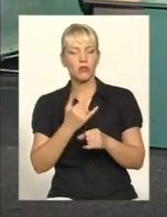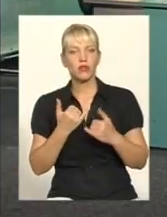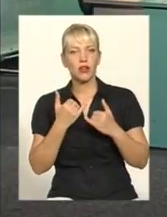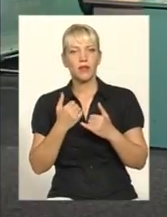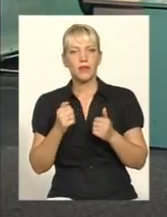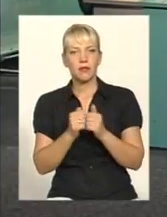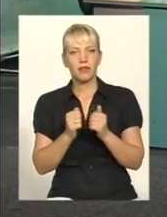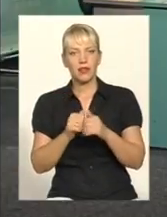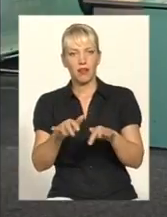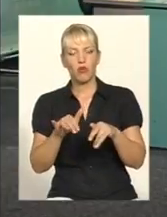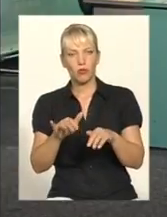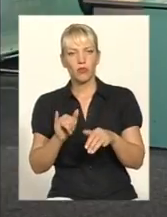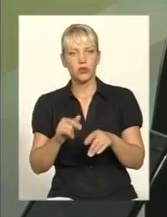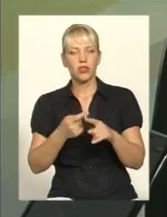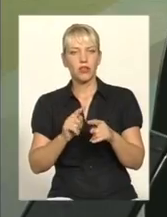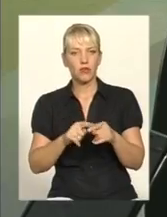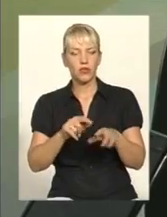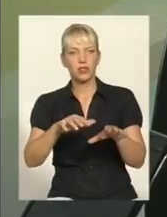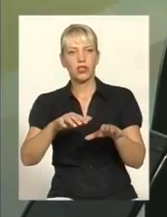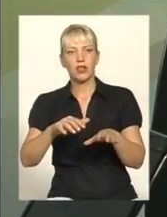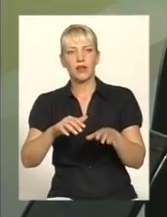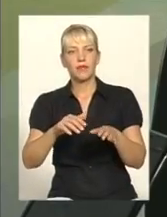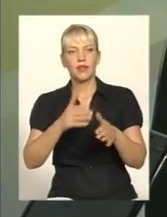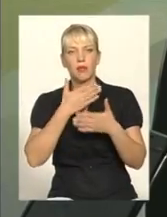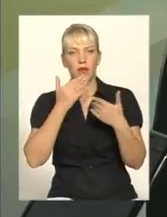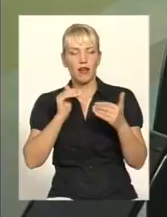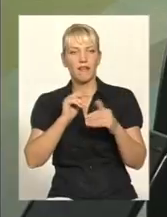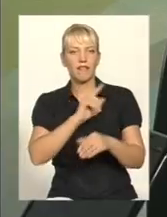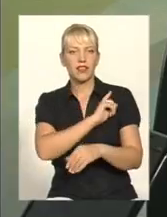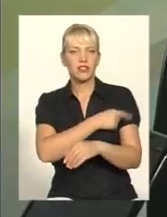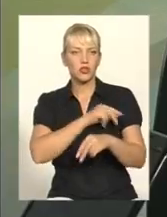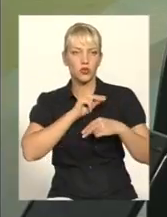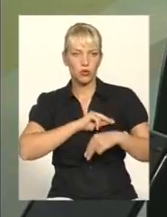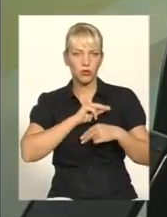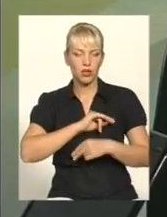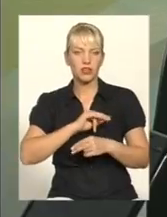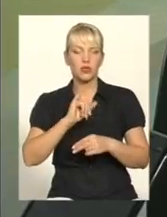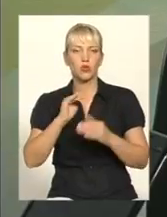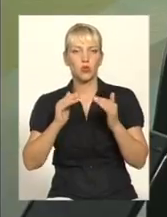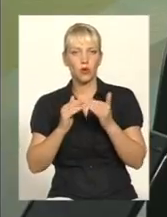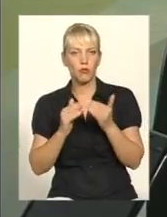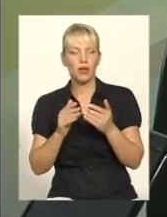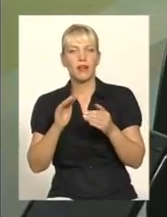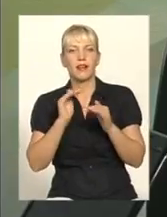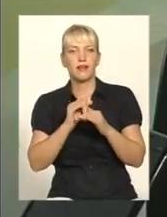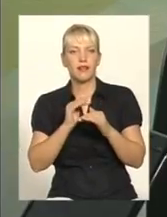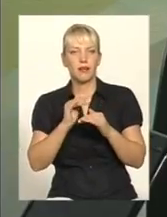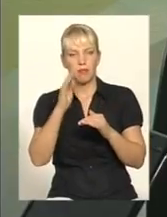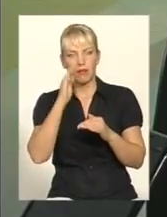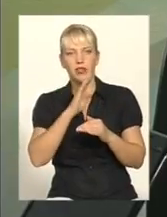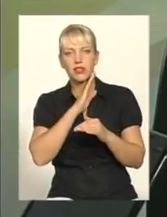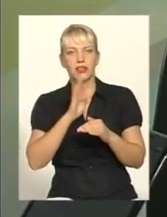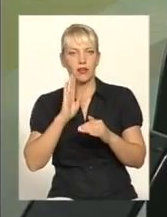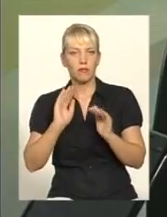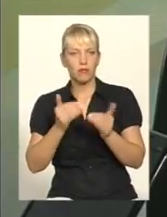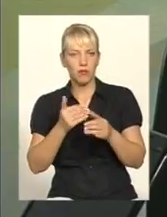відмова від фізичної праці, власне, вдома. Батьки менше залучають своїх дітей. Це,